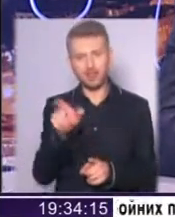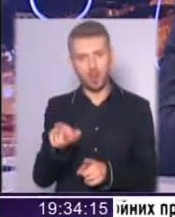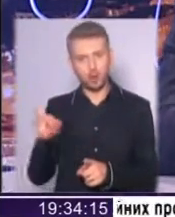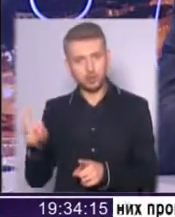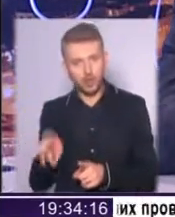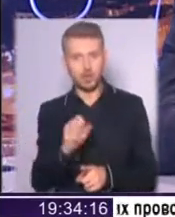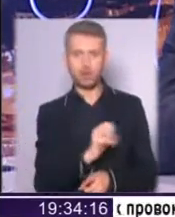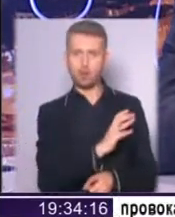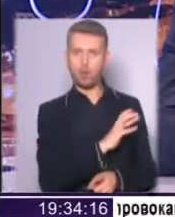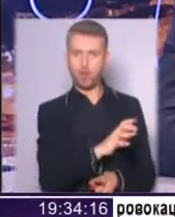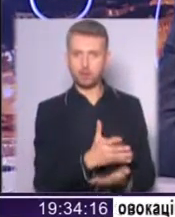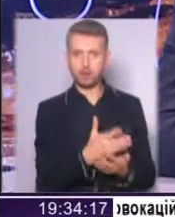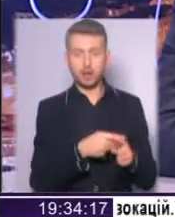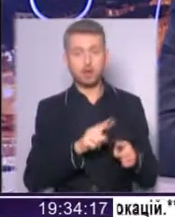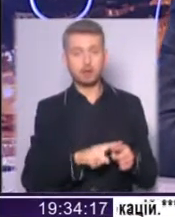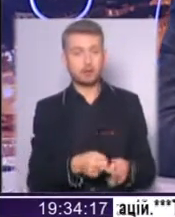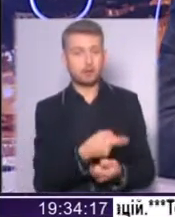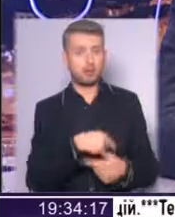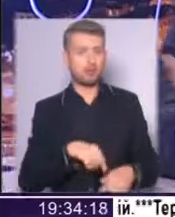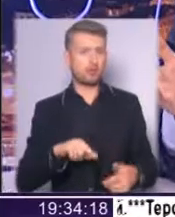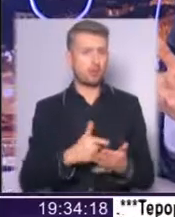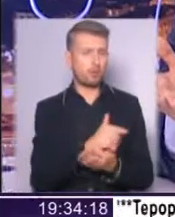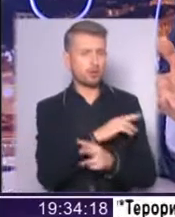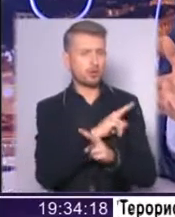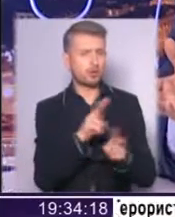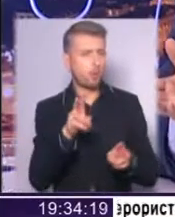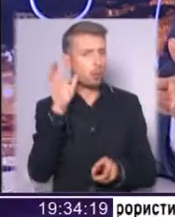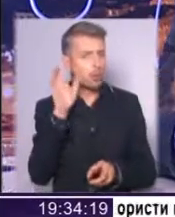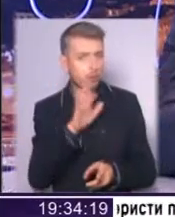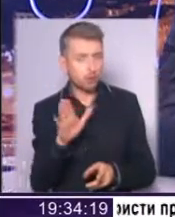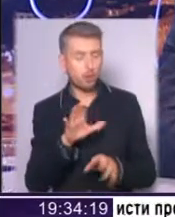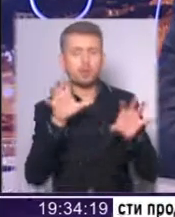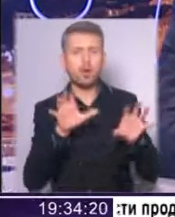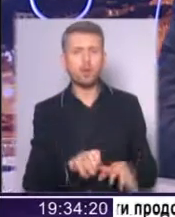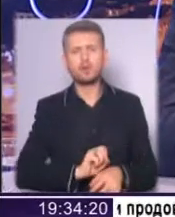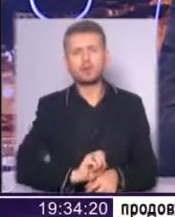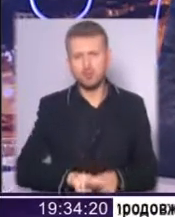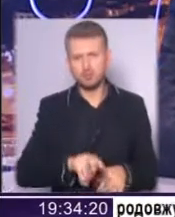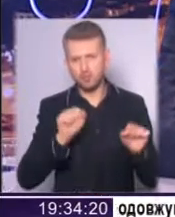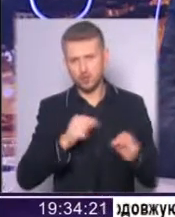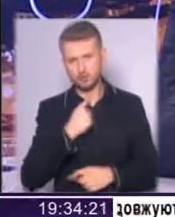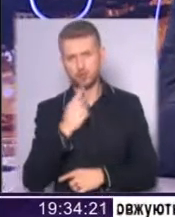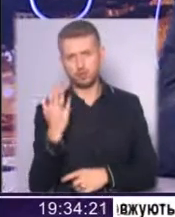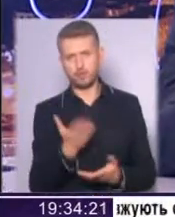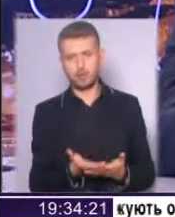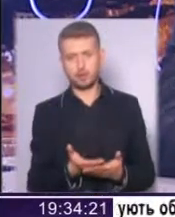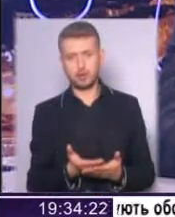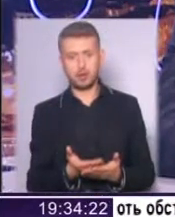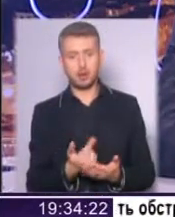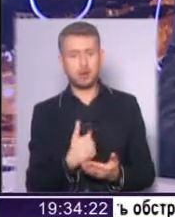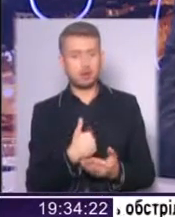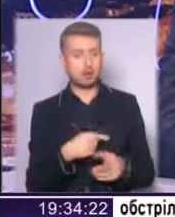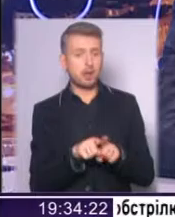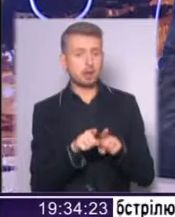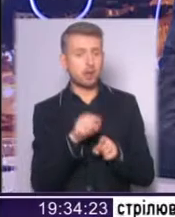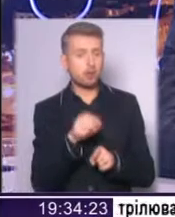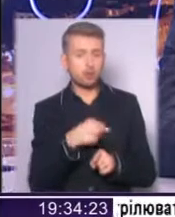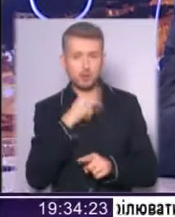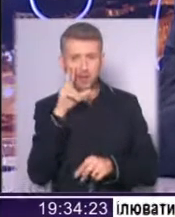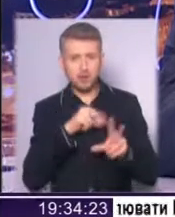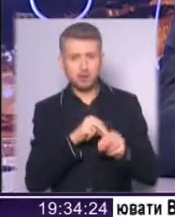мільйонів, там 20%, той там мільярд, там, і так далі. Тобто прогресивна шкала, ми це пропонували. Тобто податок на